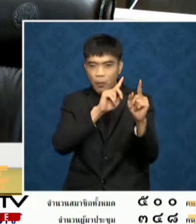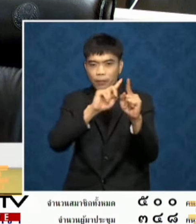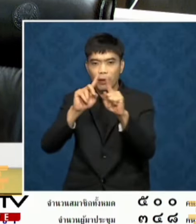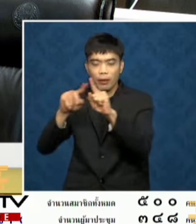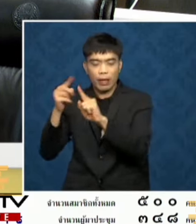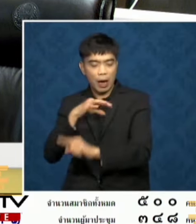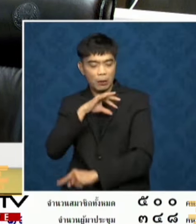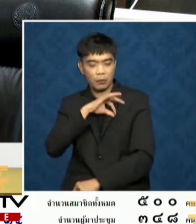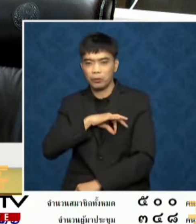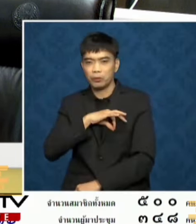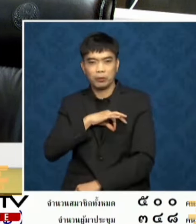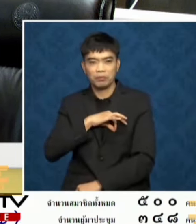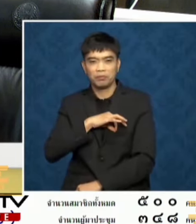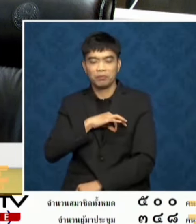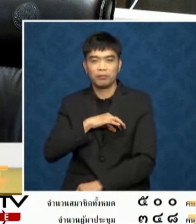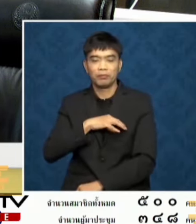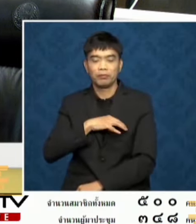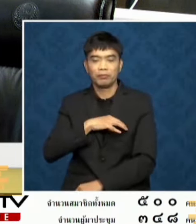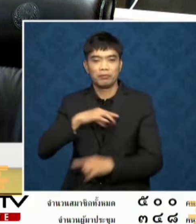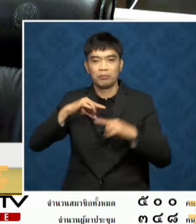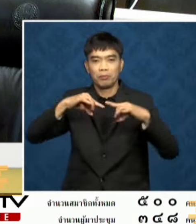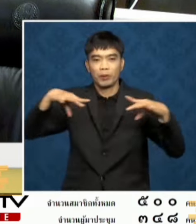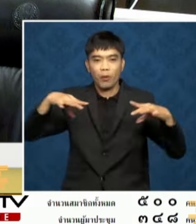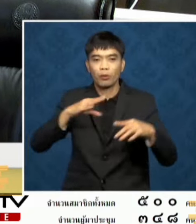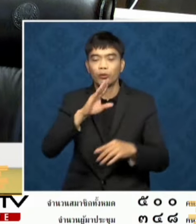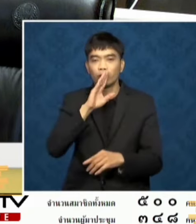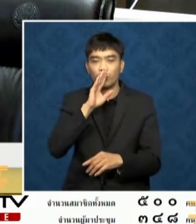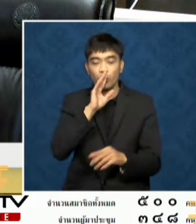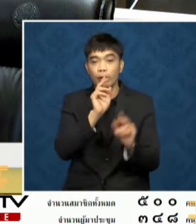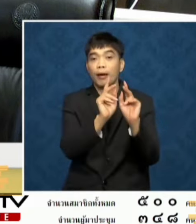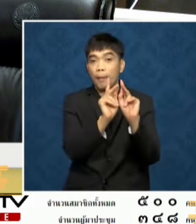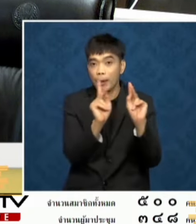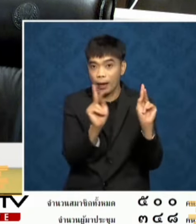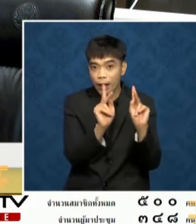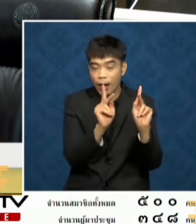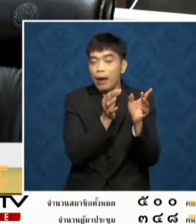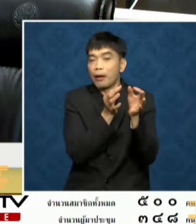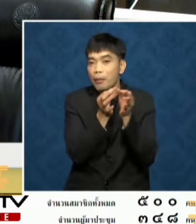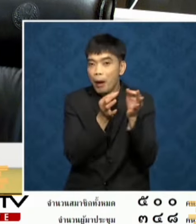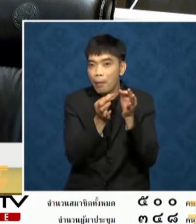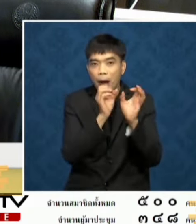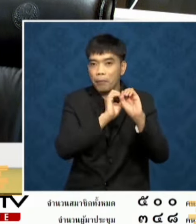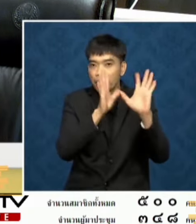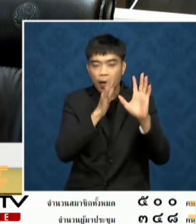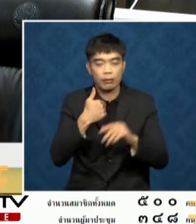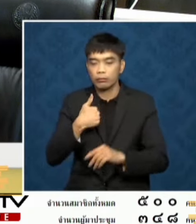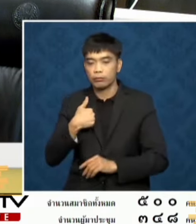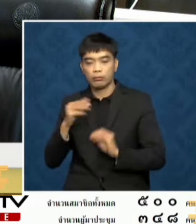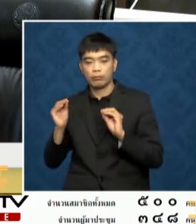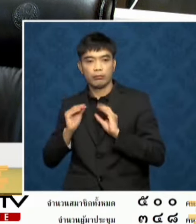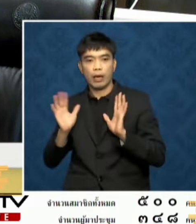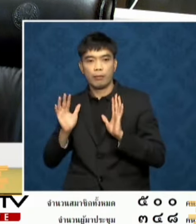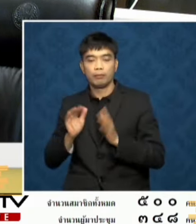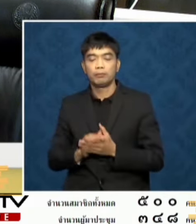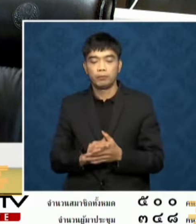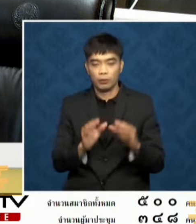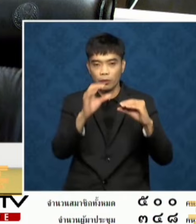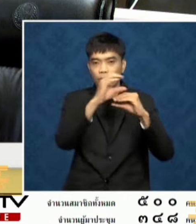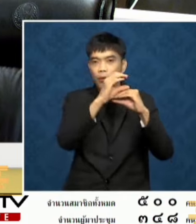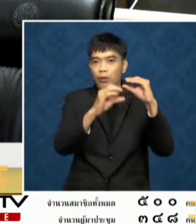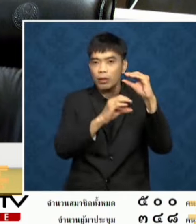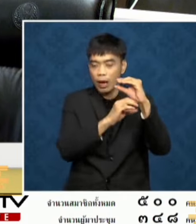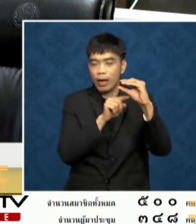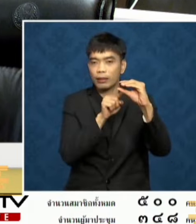ที่ผมเองก็ไม่เห็นด้วยนะครับถ้ากรรมธิการไม่สามารถชี้แจงข้อสงสัยได้นั่นก็คือการจัดสรรงบประมาณนะครับในกระ